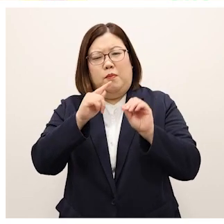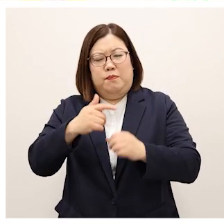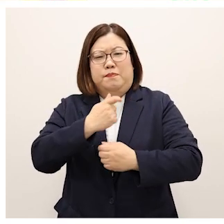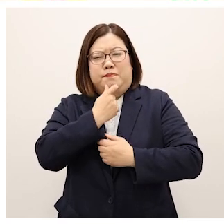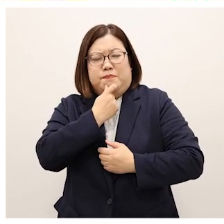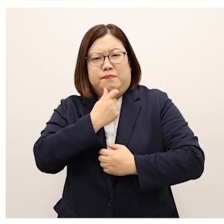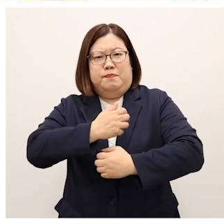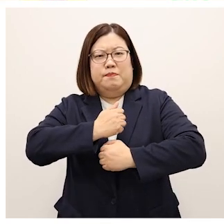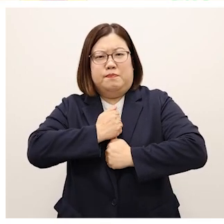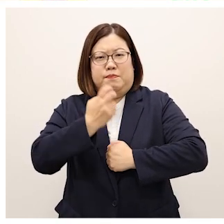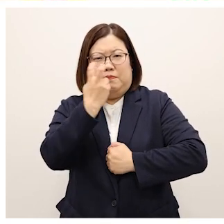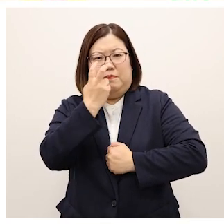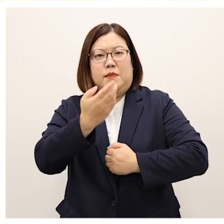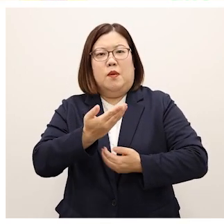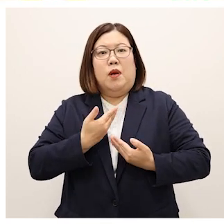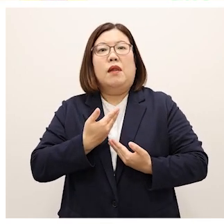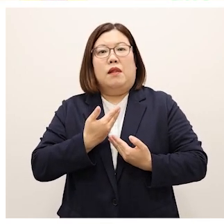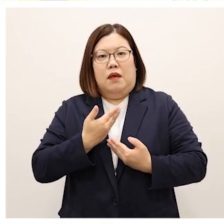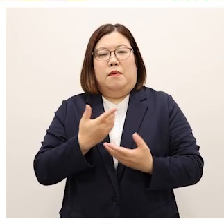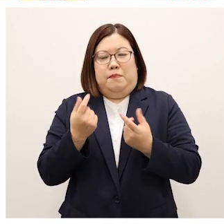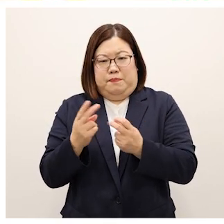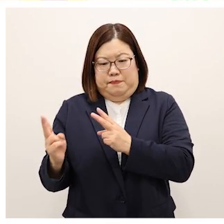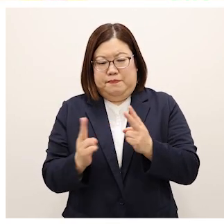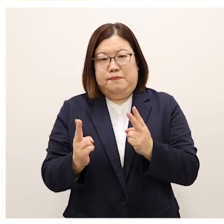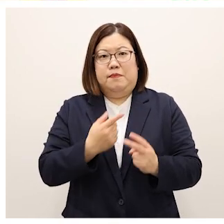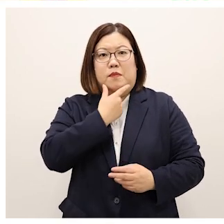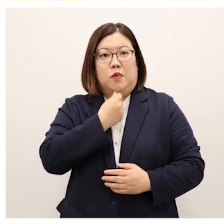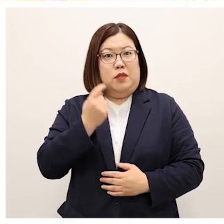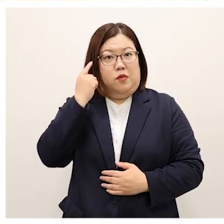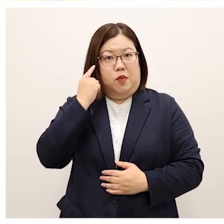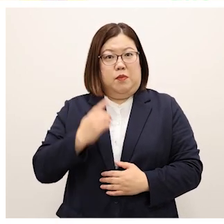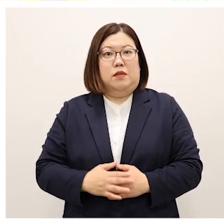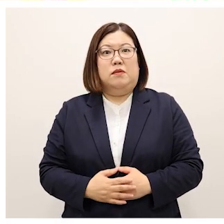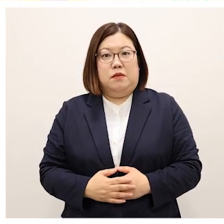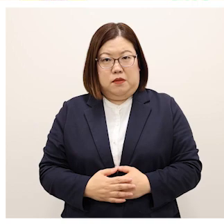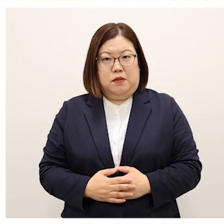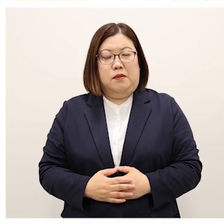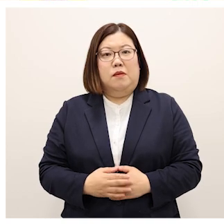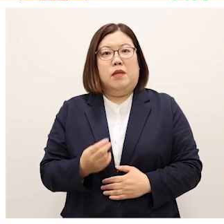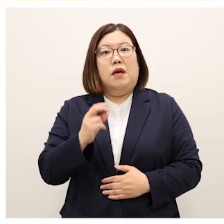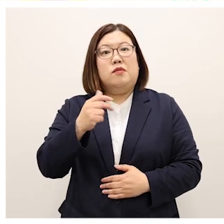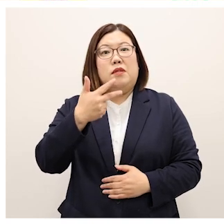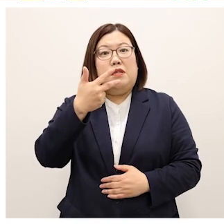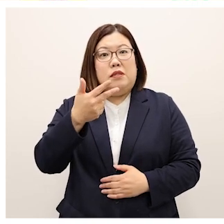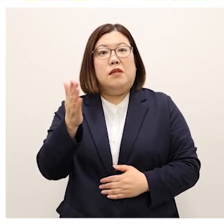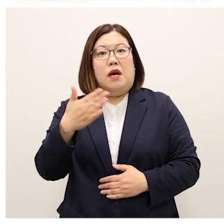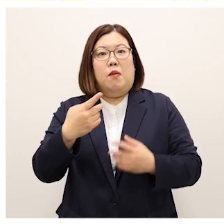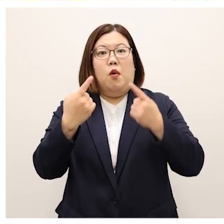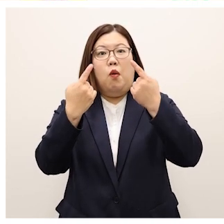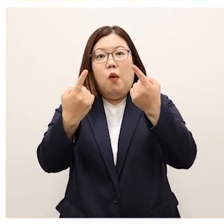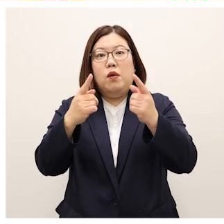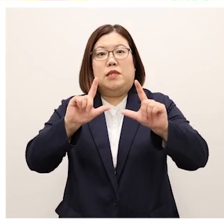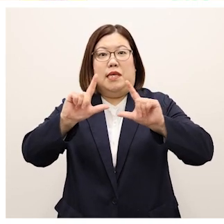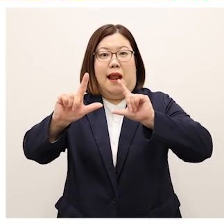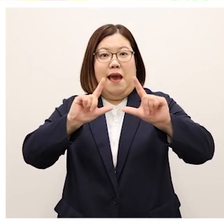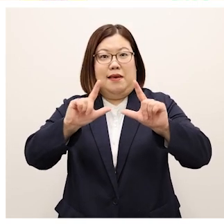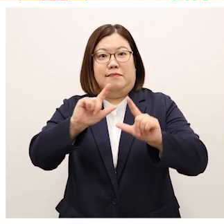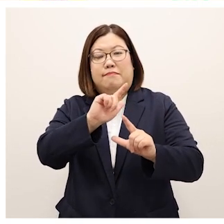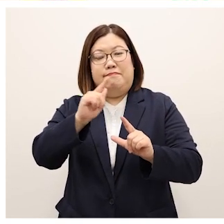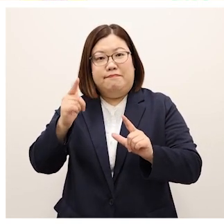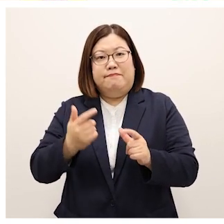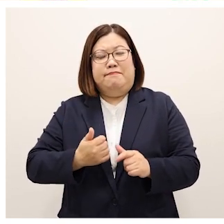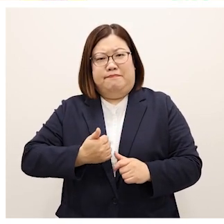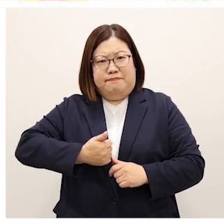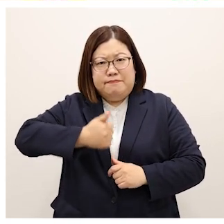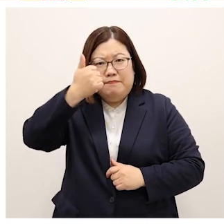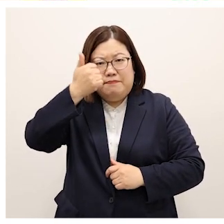な住まいをしていただきますようお願いいたします。また、土浦市公式 LINE で災害時の大